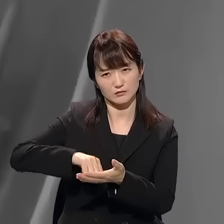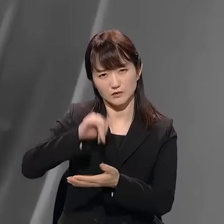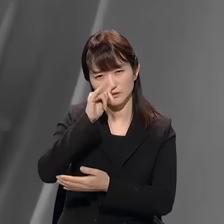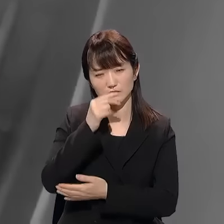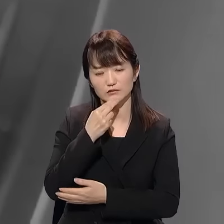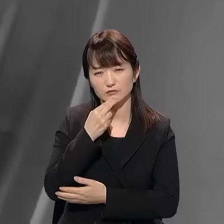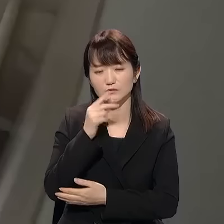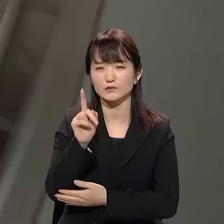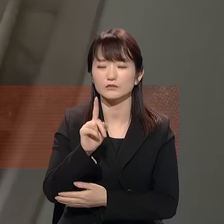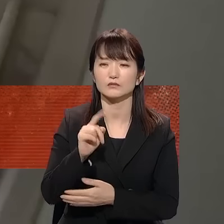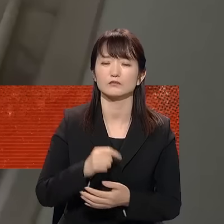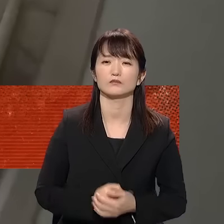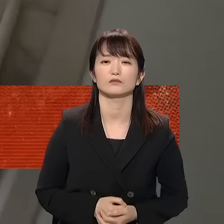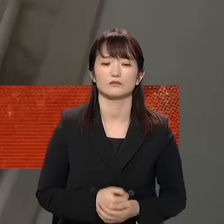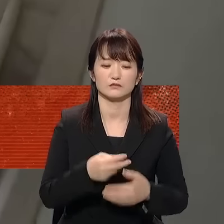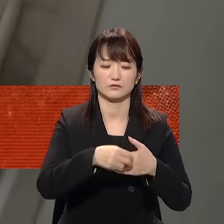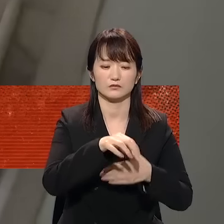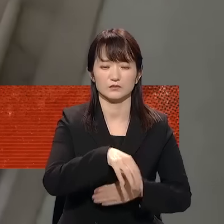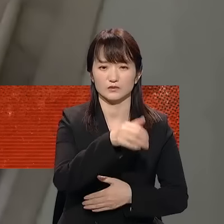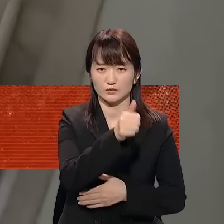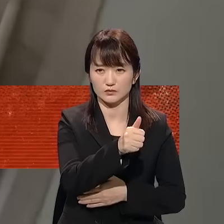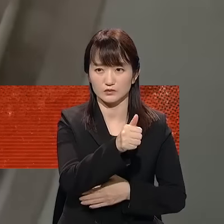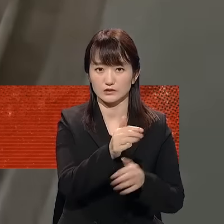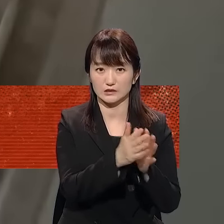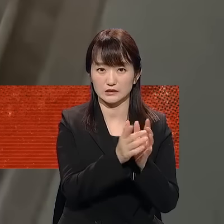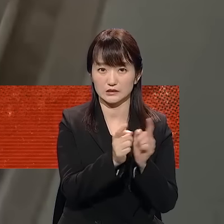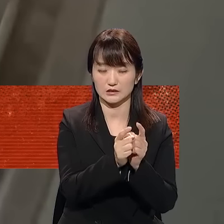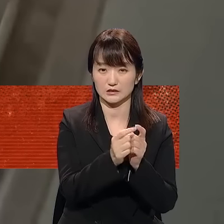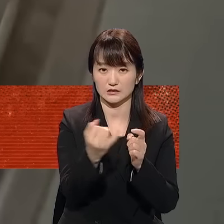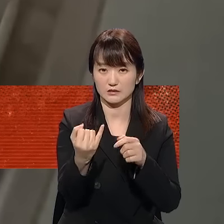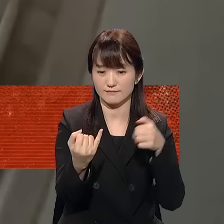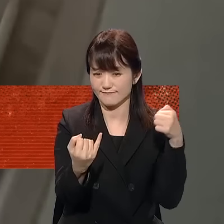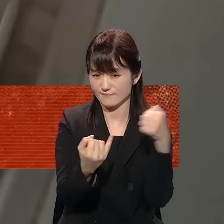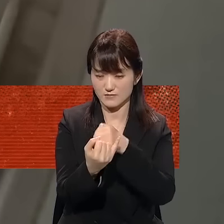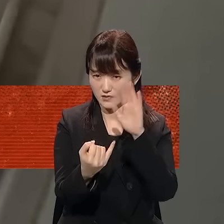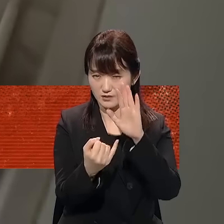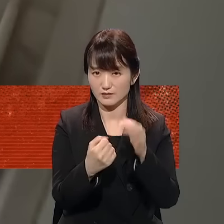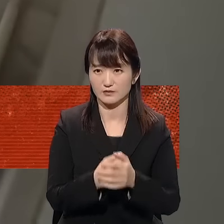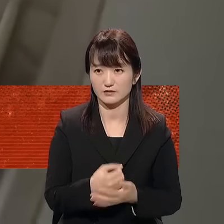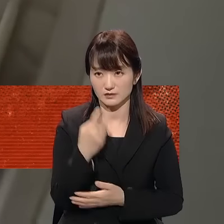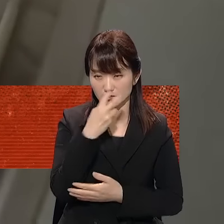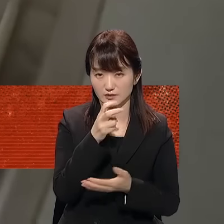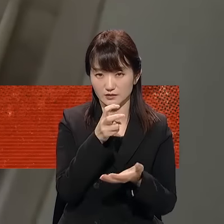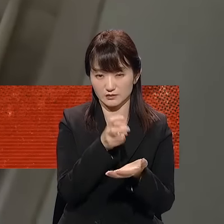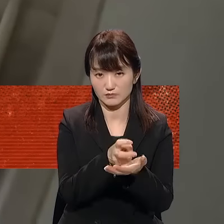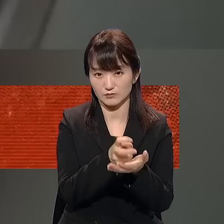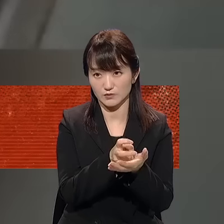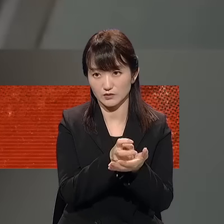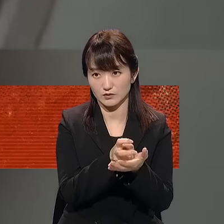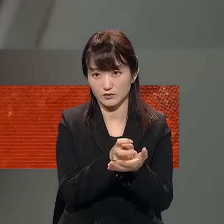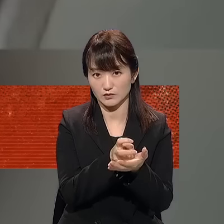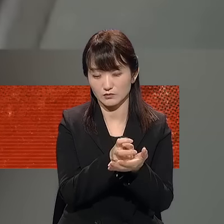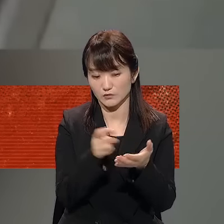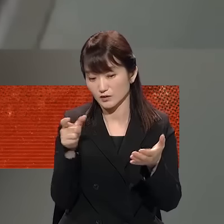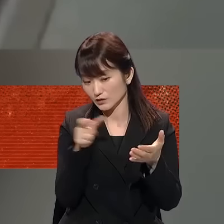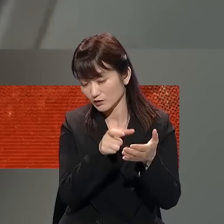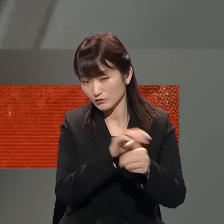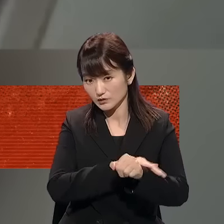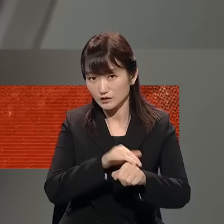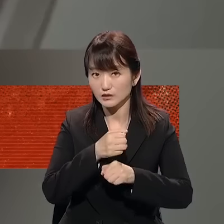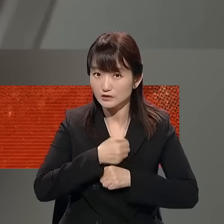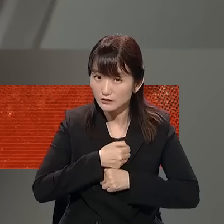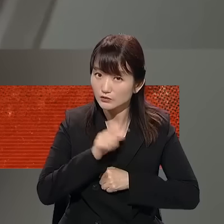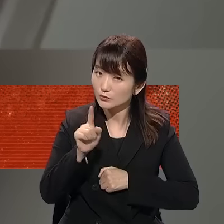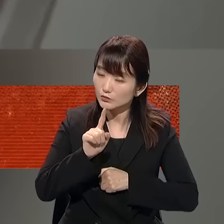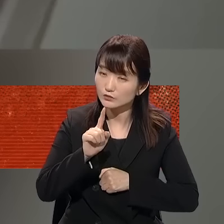그니까 병원 원장이 직접 폭행한 건 아니지만 관리할 법에 주어져 있는 것들을 다 이행했는지 문제거든요